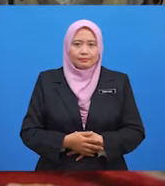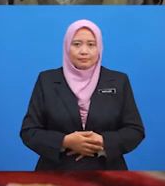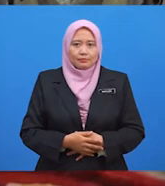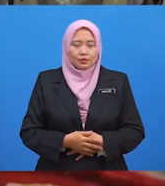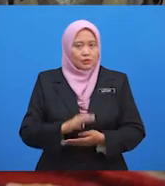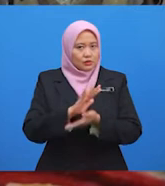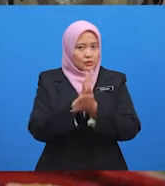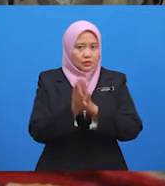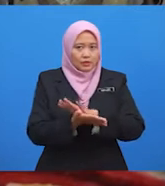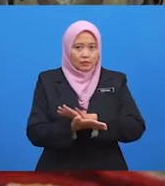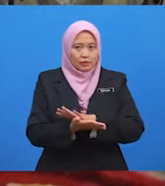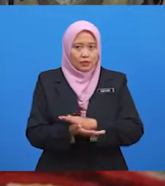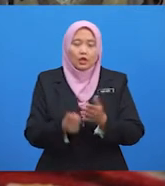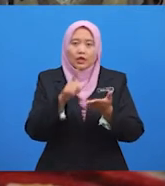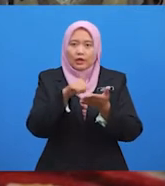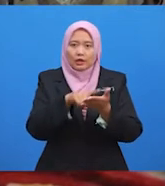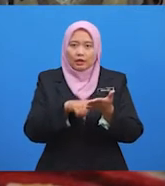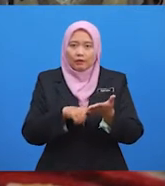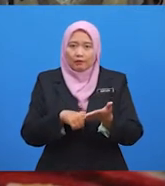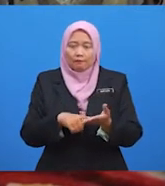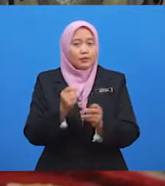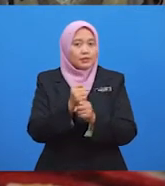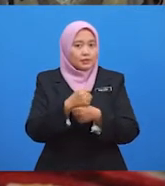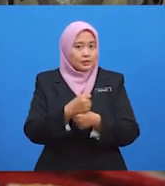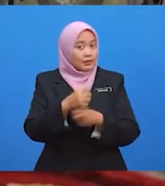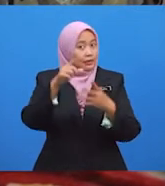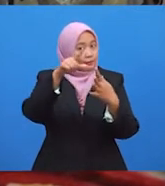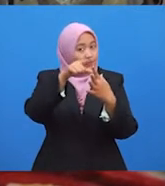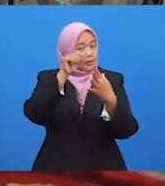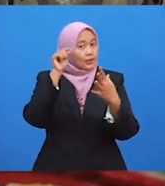25mm. Jadi, apakah saiz pilihan murid-murid?